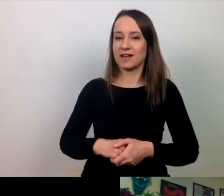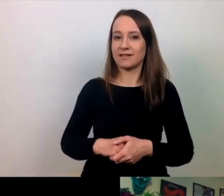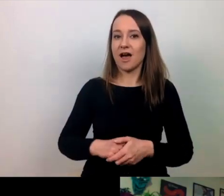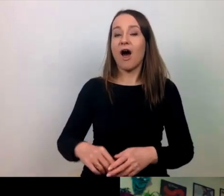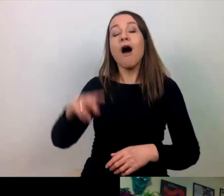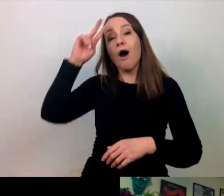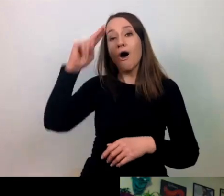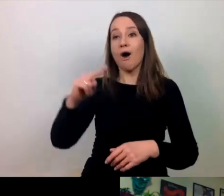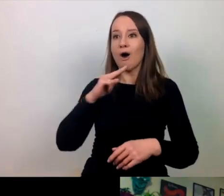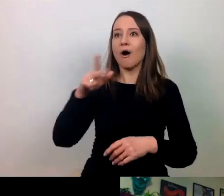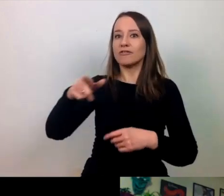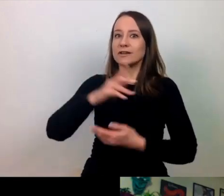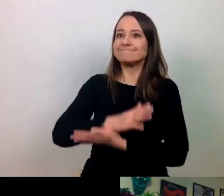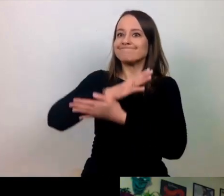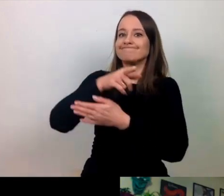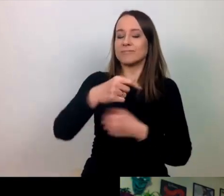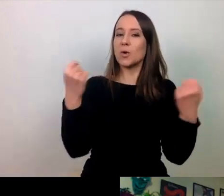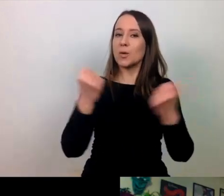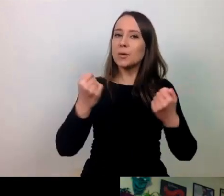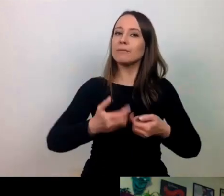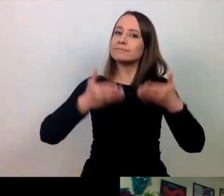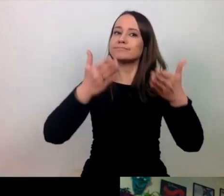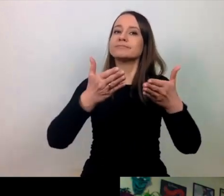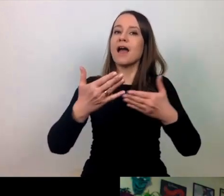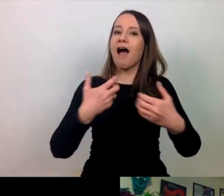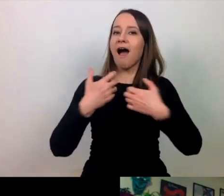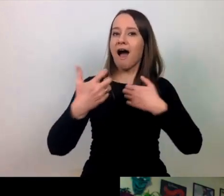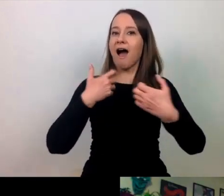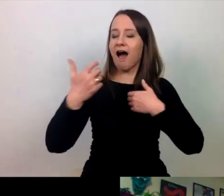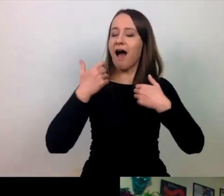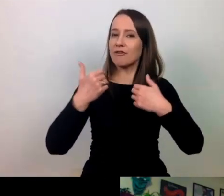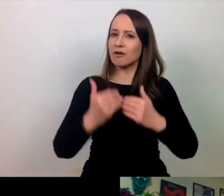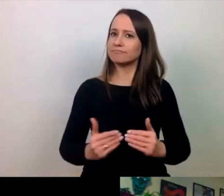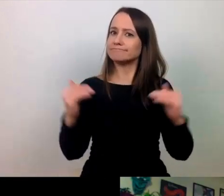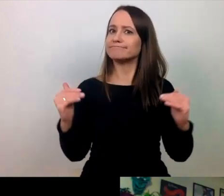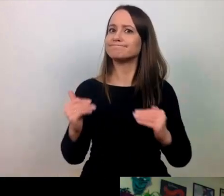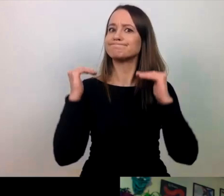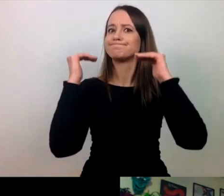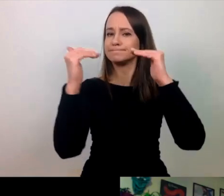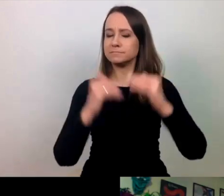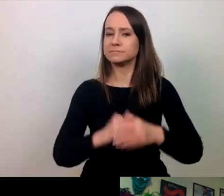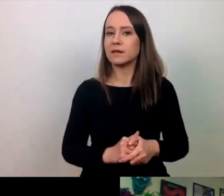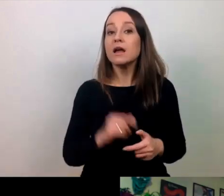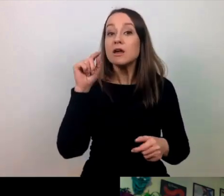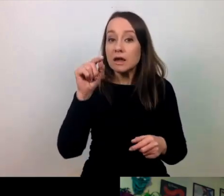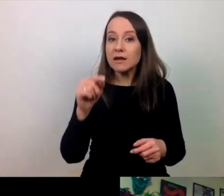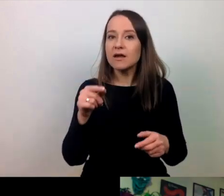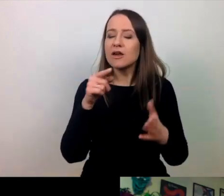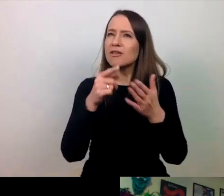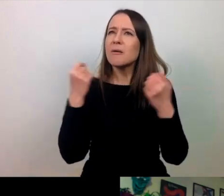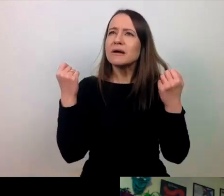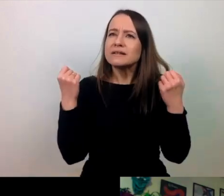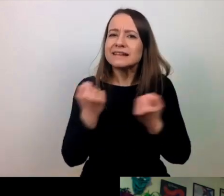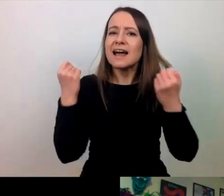jest wybitnym, zasłużonym aktorem, mierzy się z takimi rzeczami, które no, są bardzo